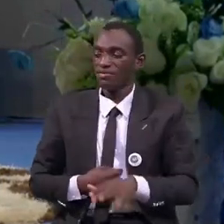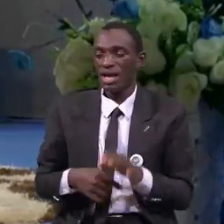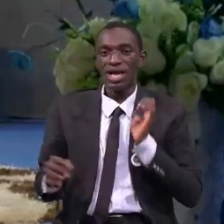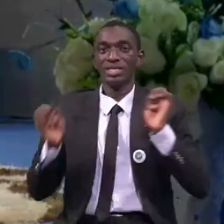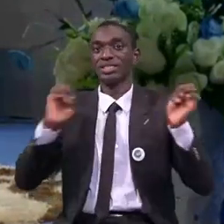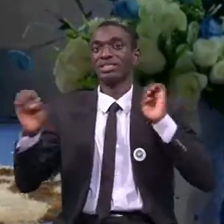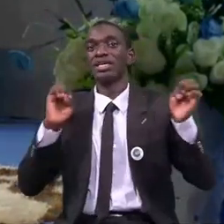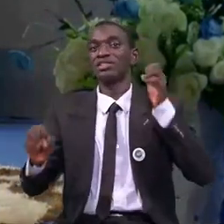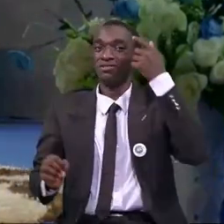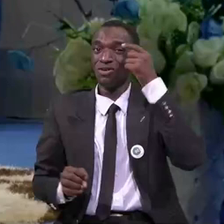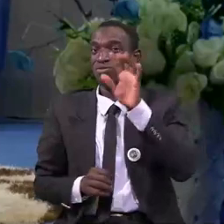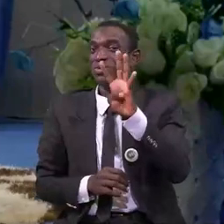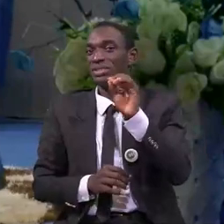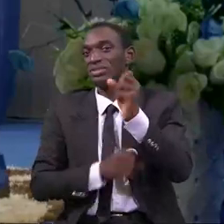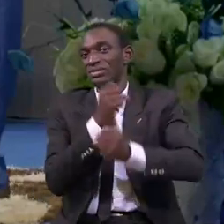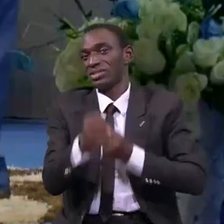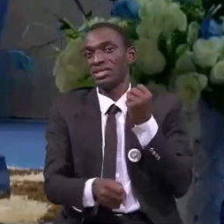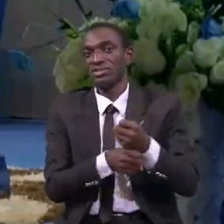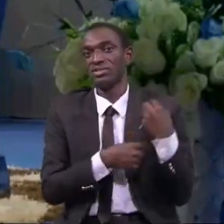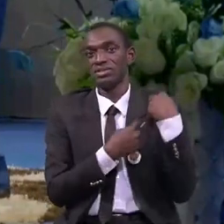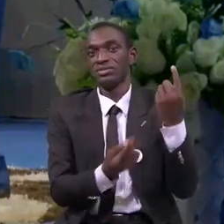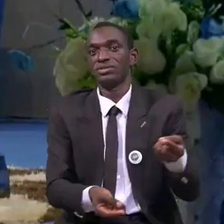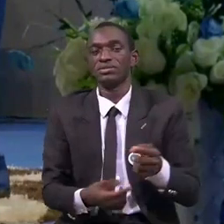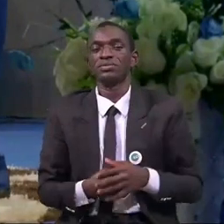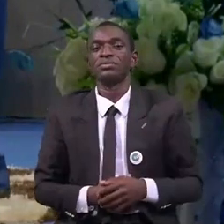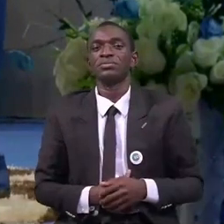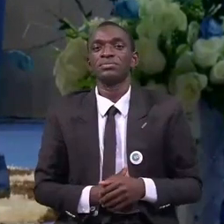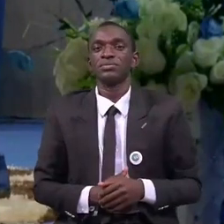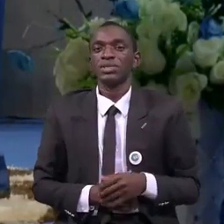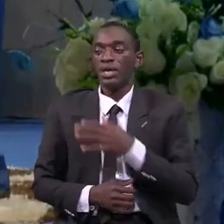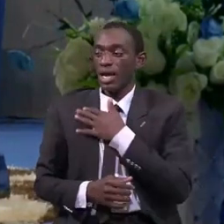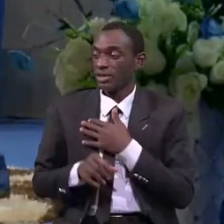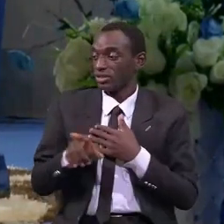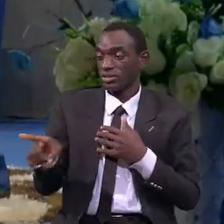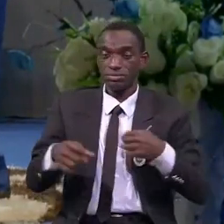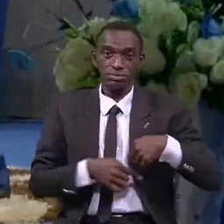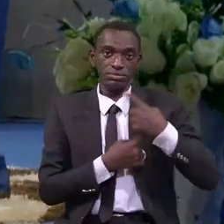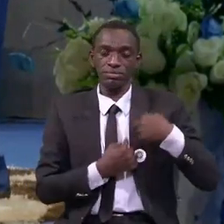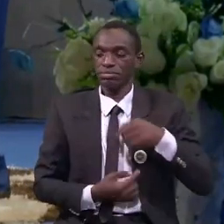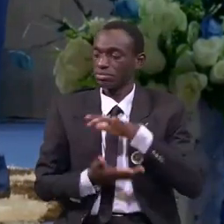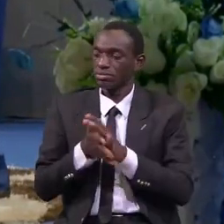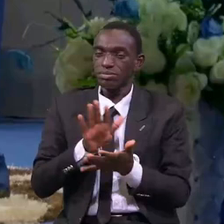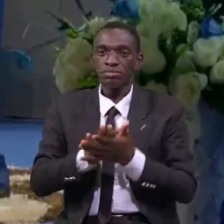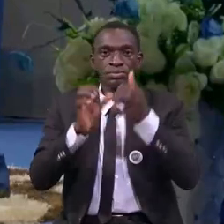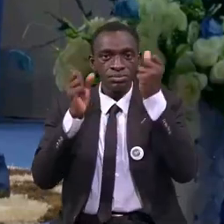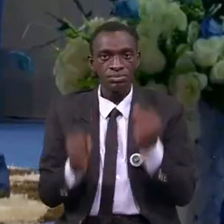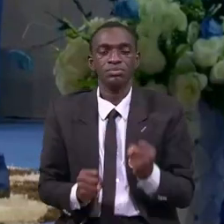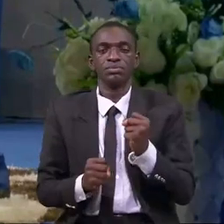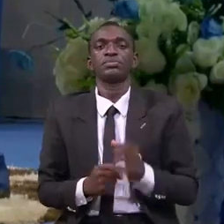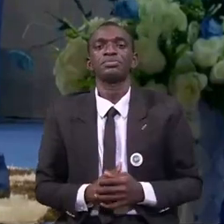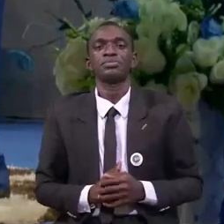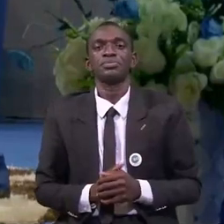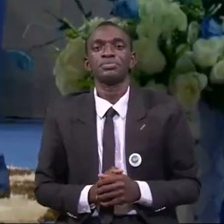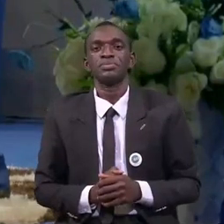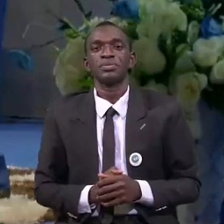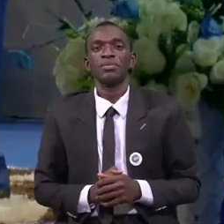condition parce que le cœur ne sait pas depuis 40 ans et le cœur a reçu la